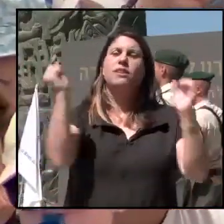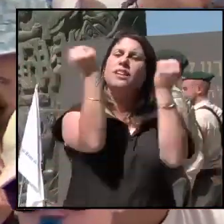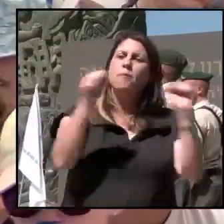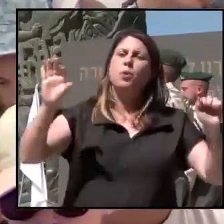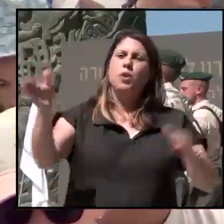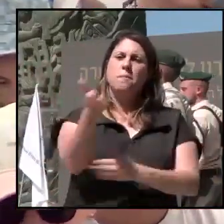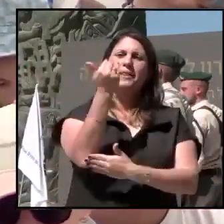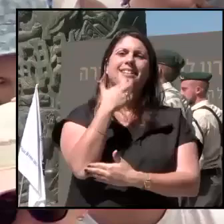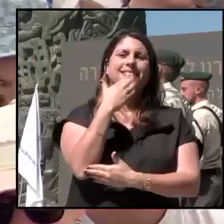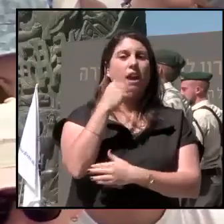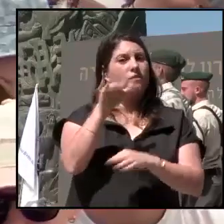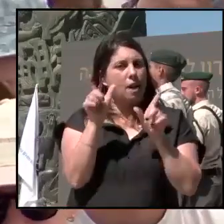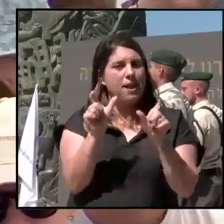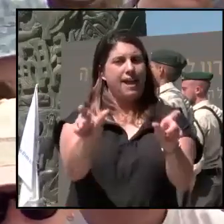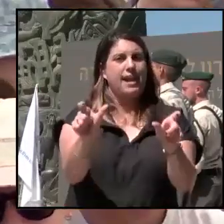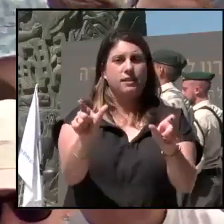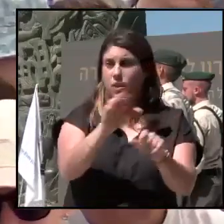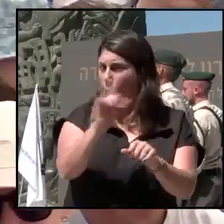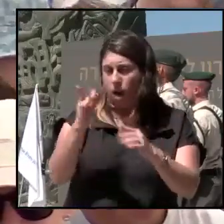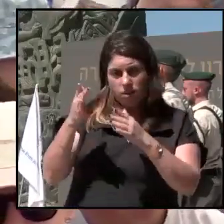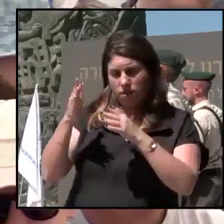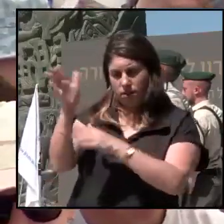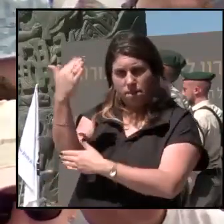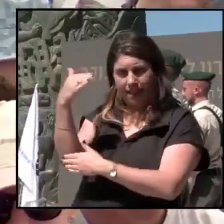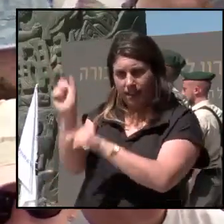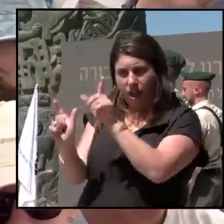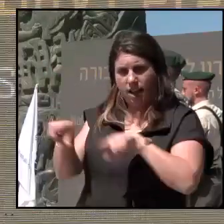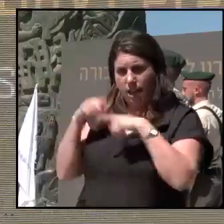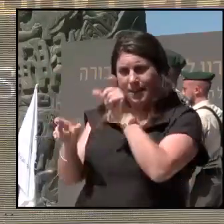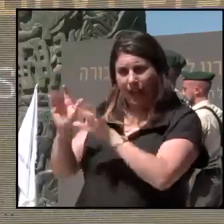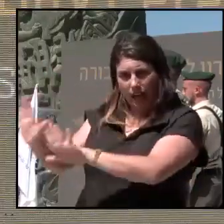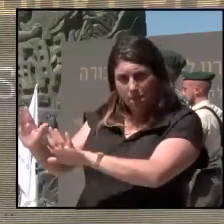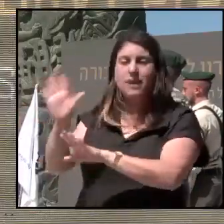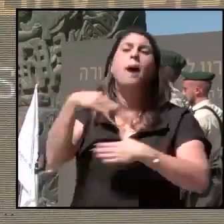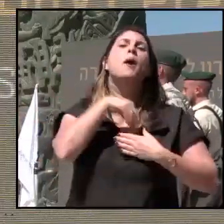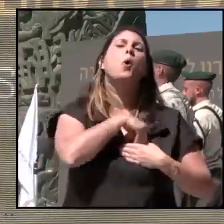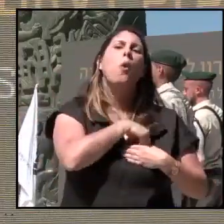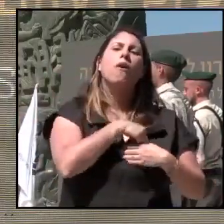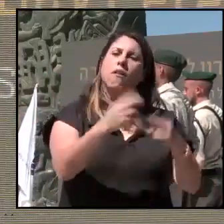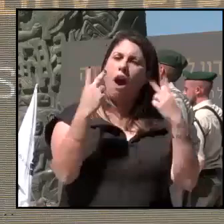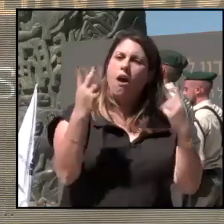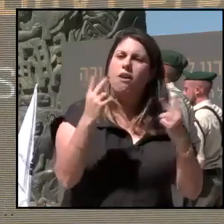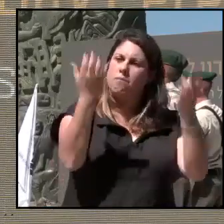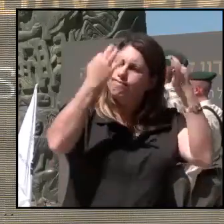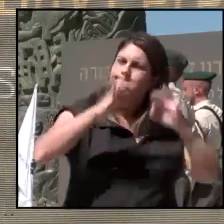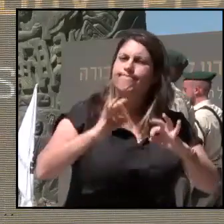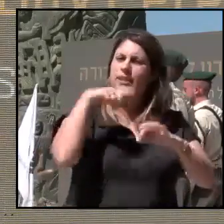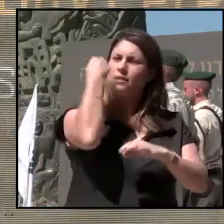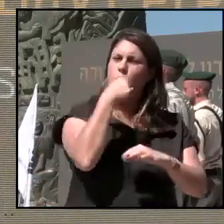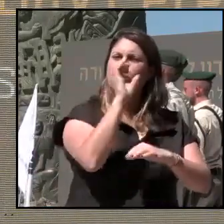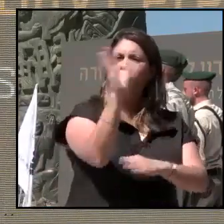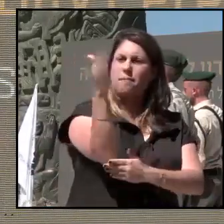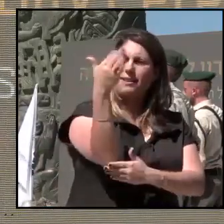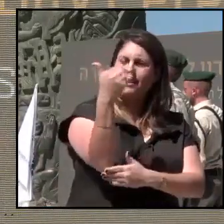מדינת ישראל, ולהגן לא רק על גופה של המדינה וחיי אזרחיה, אלא גם על רוחה, ערכיה ועיצוב דמותה